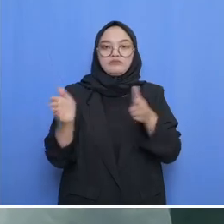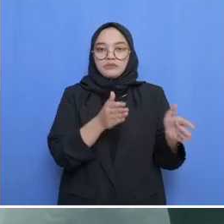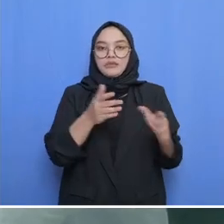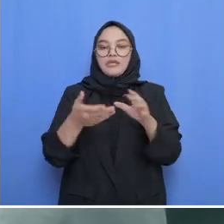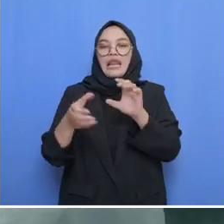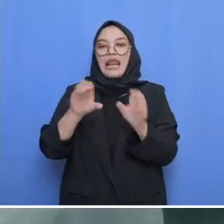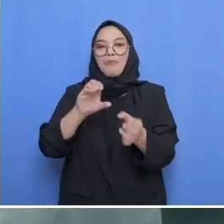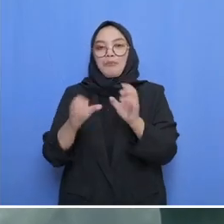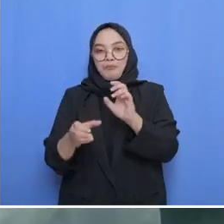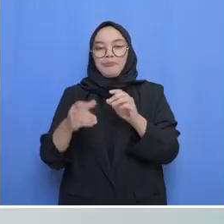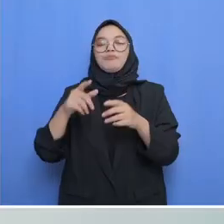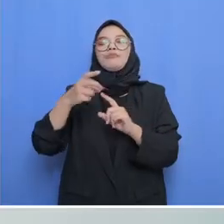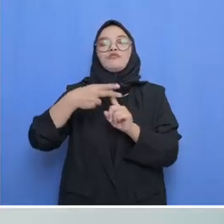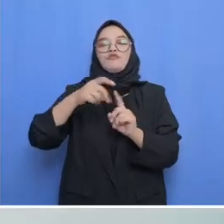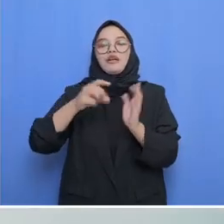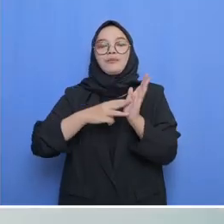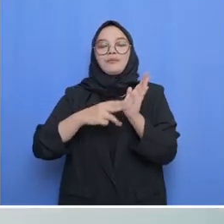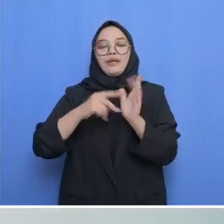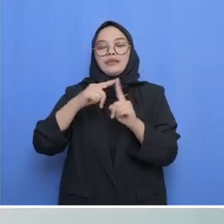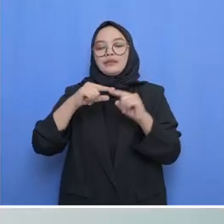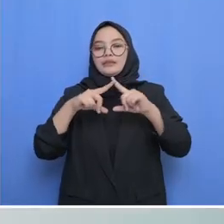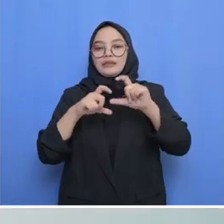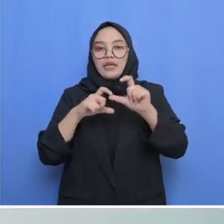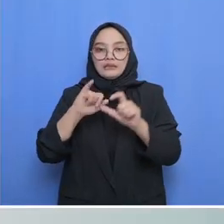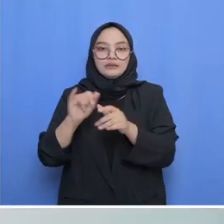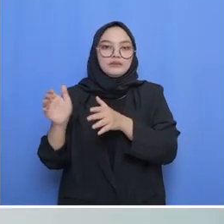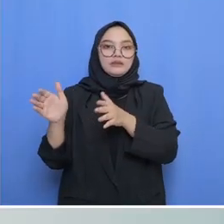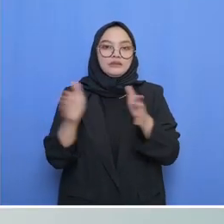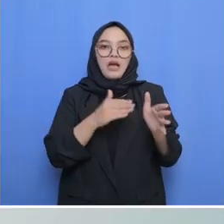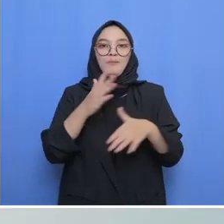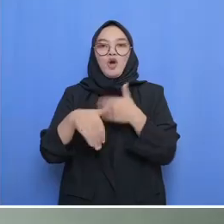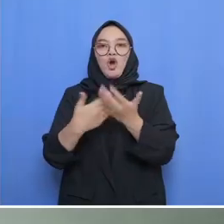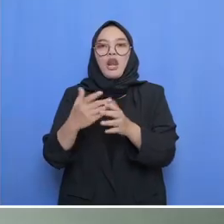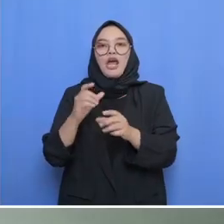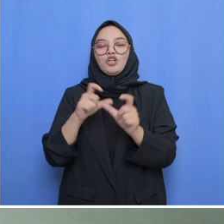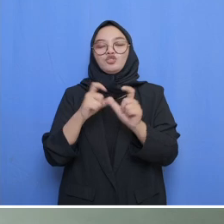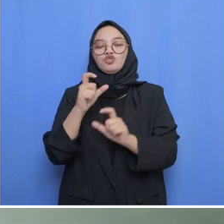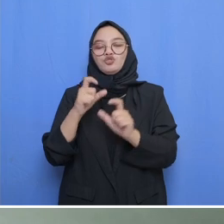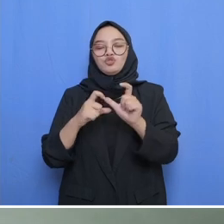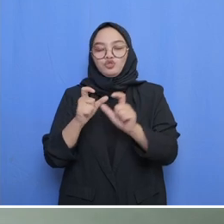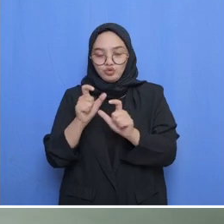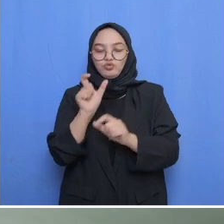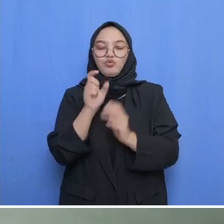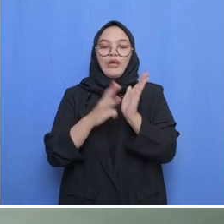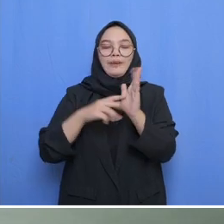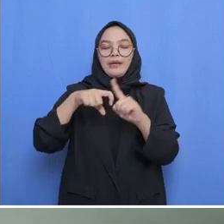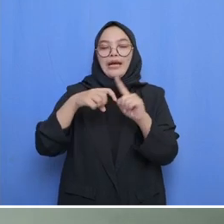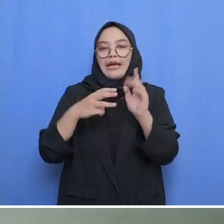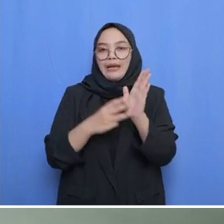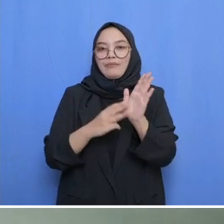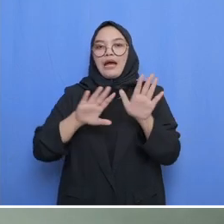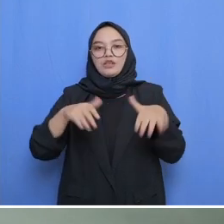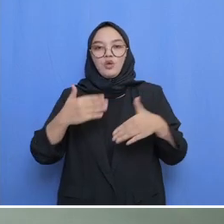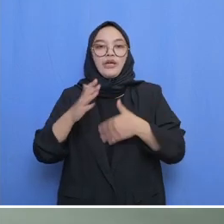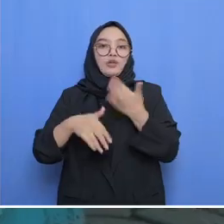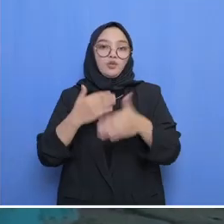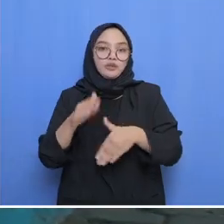susu, laboratorium fermentasi, serta instalasi pengolahan susu skala UMKM dan